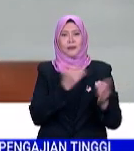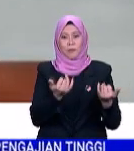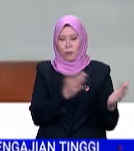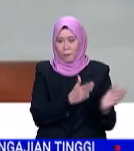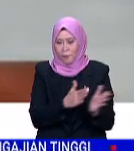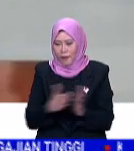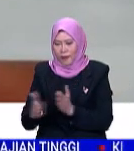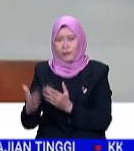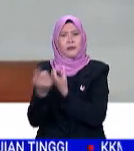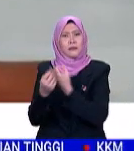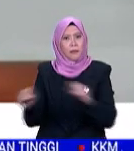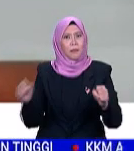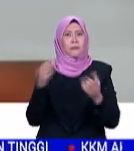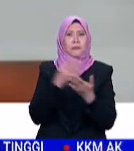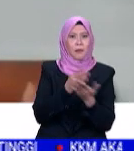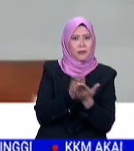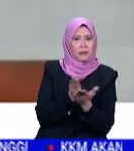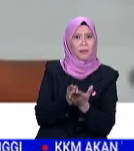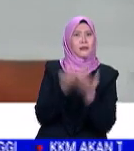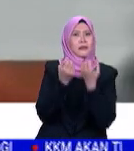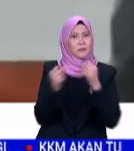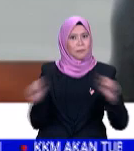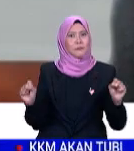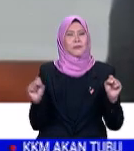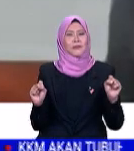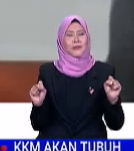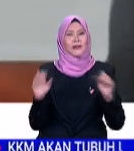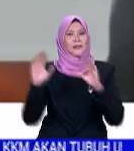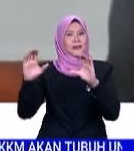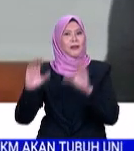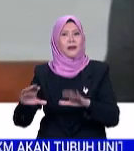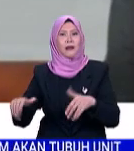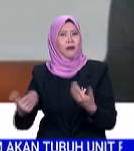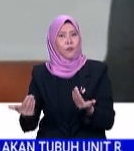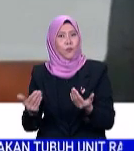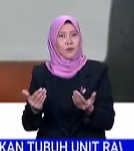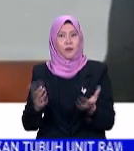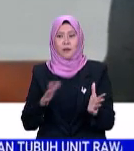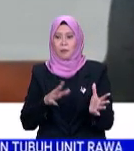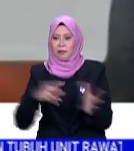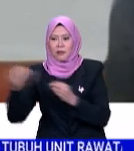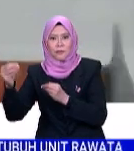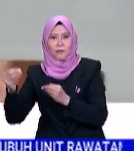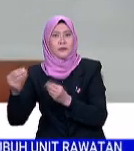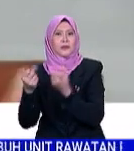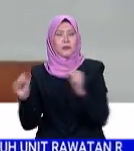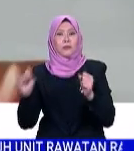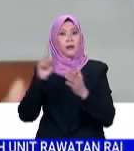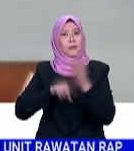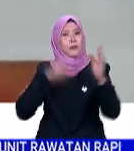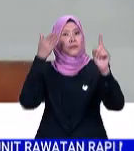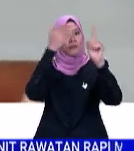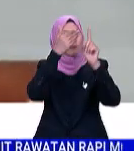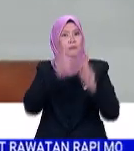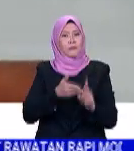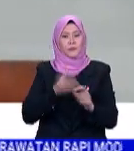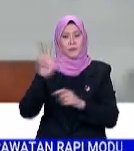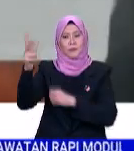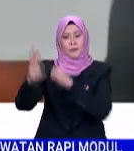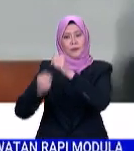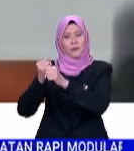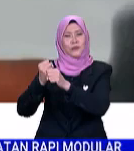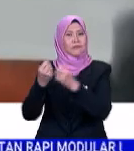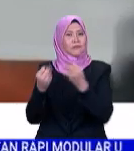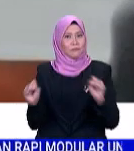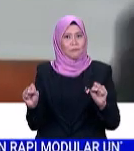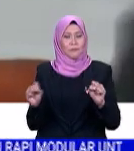semua dah siap, budget semua dah siap, cara bagaimana kita nak bergerak pun dah siap, apa kita punya goal setting selama 3 tahun dan